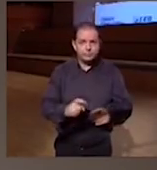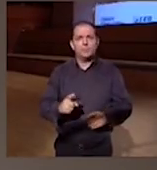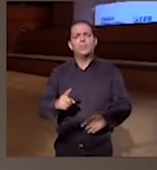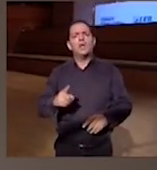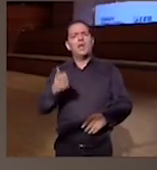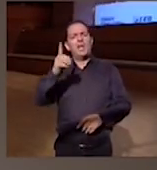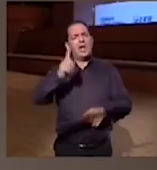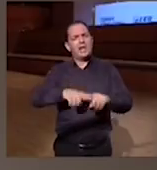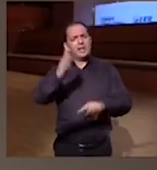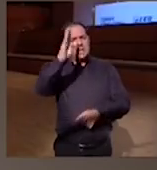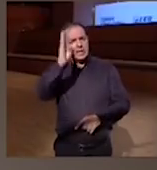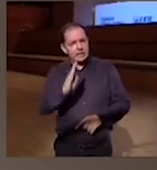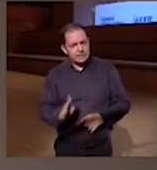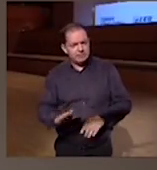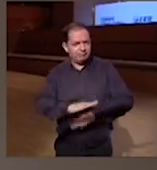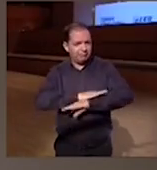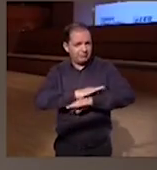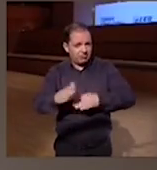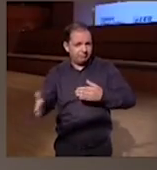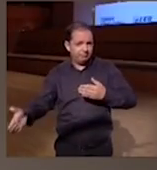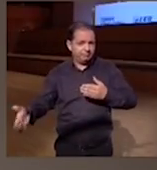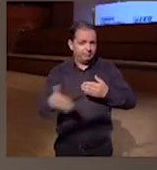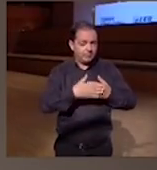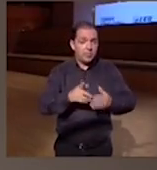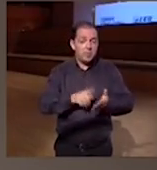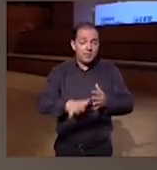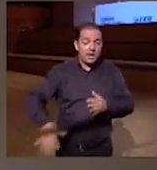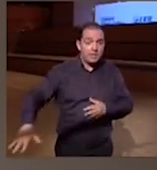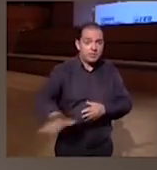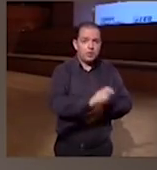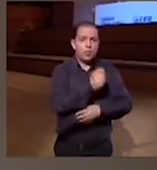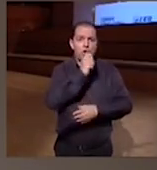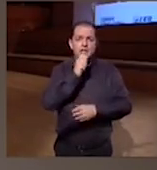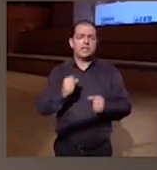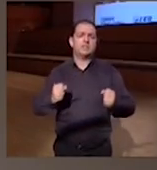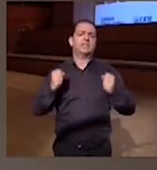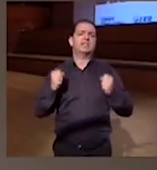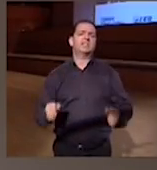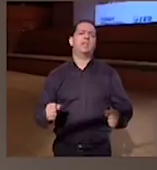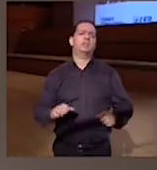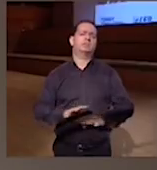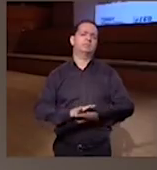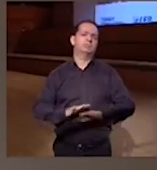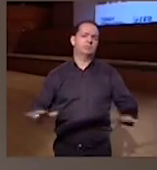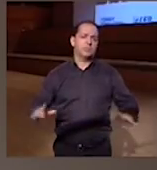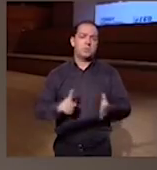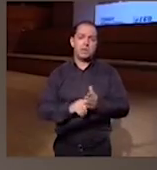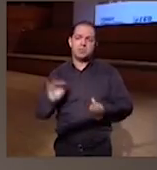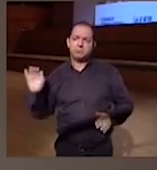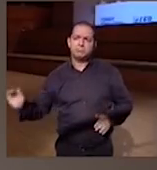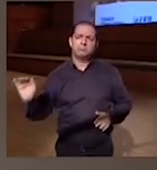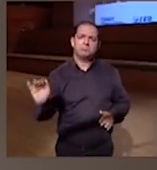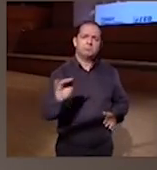κύκλο, προϋπόθεση, είναι η πολιτική σταθερότητα. Να δώσουμε δηλαδή το μήνυμα προς